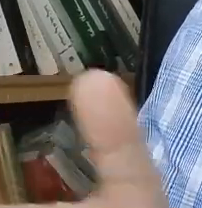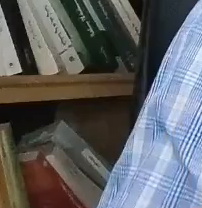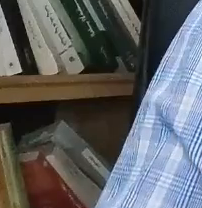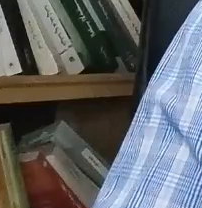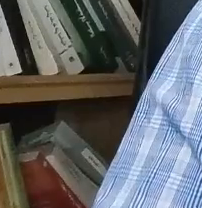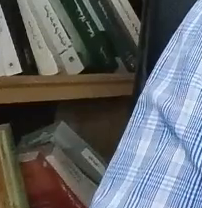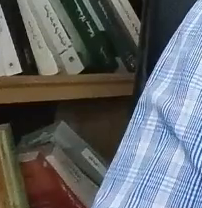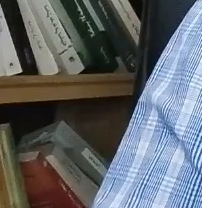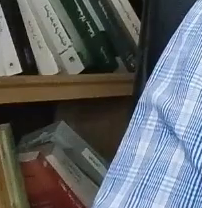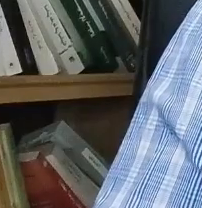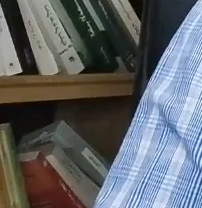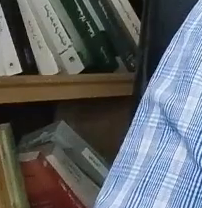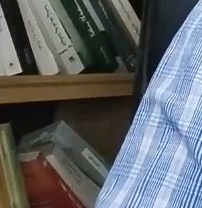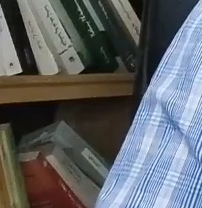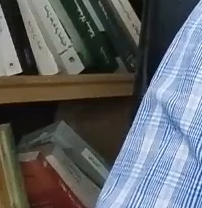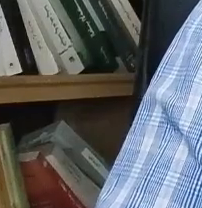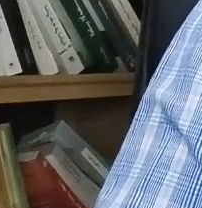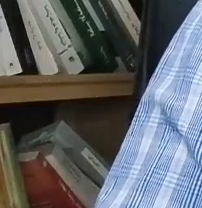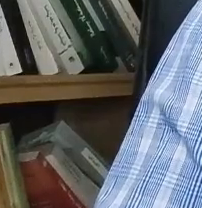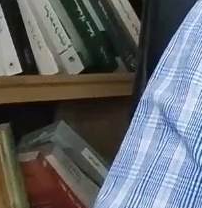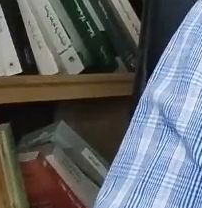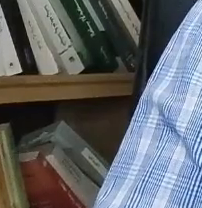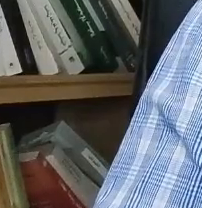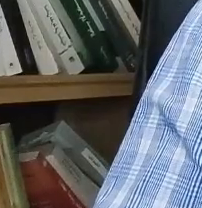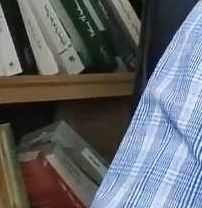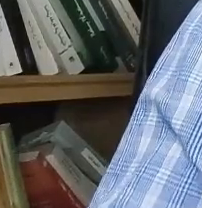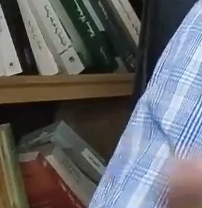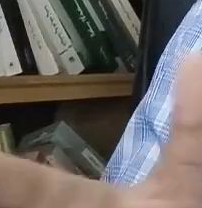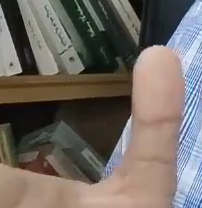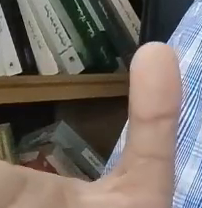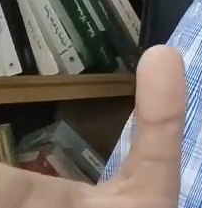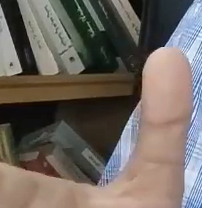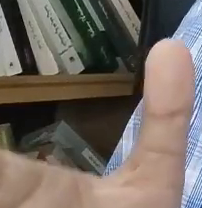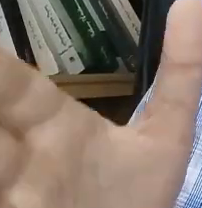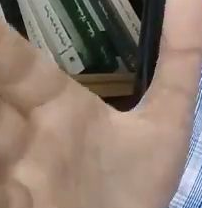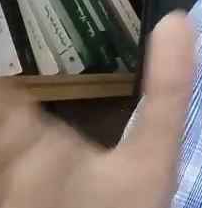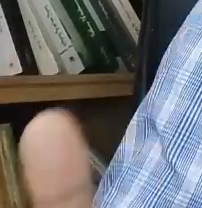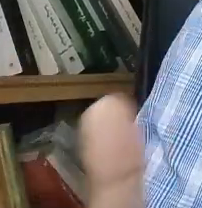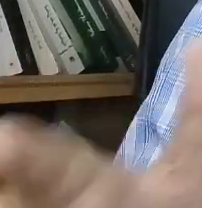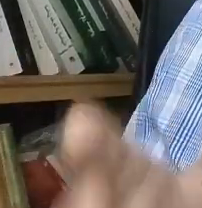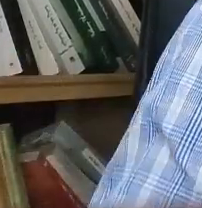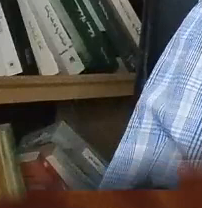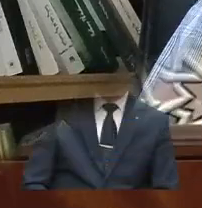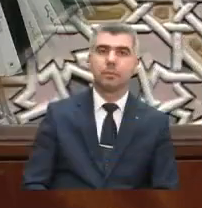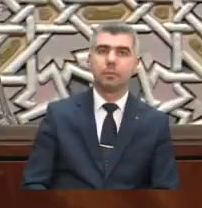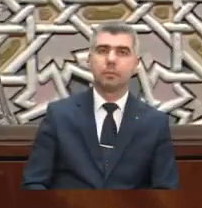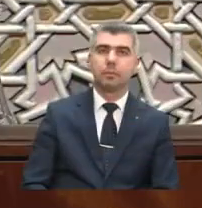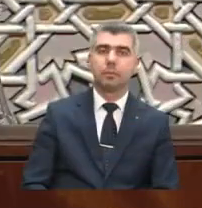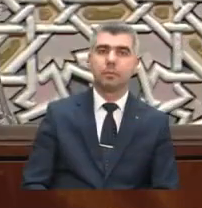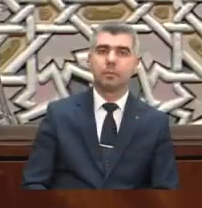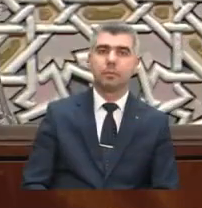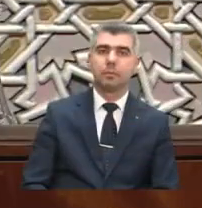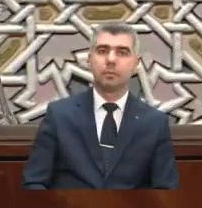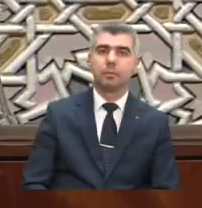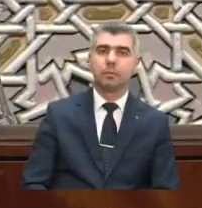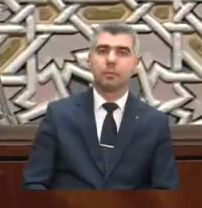رقابة على الفن، وهذا شعار مقبول ومطلوب في حد معين.